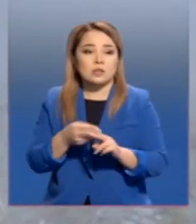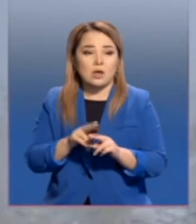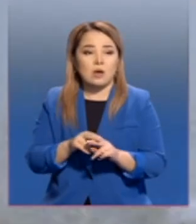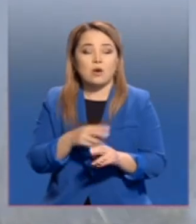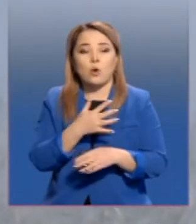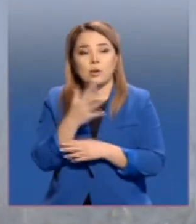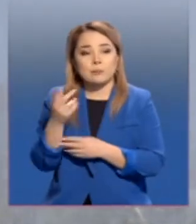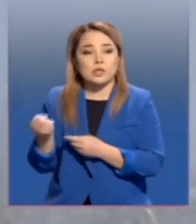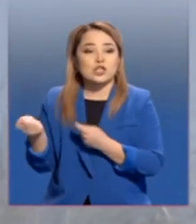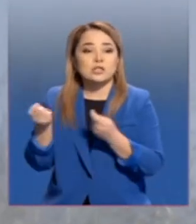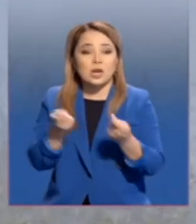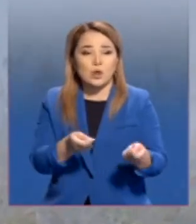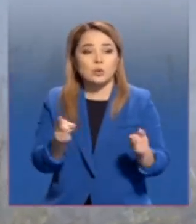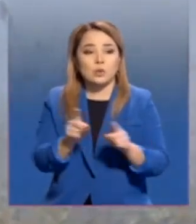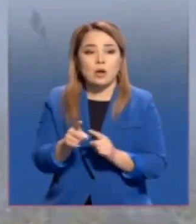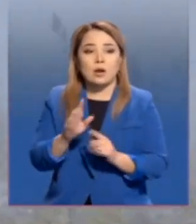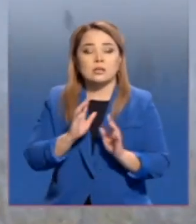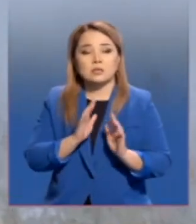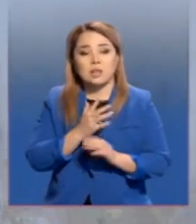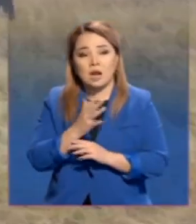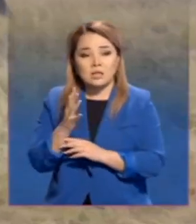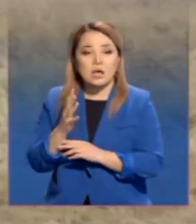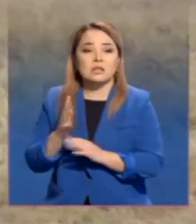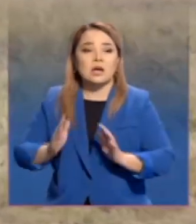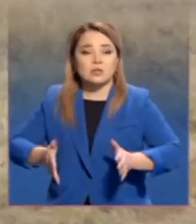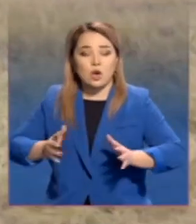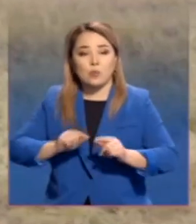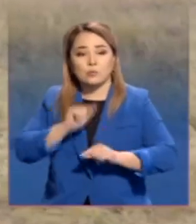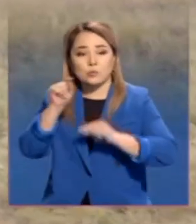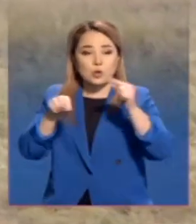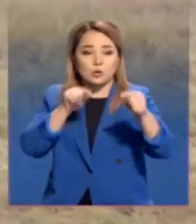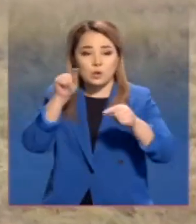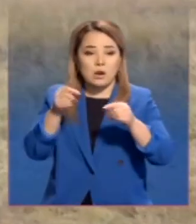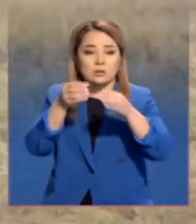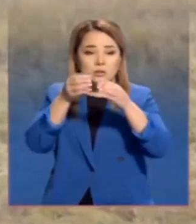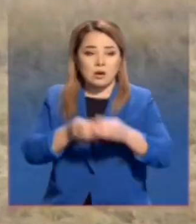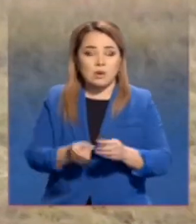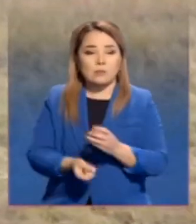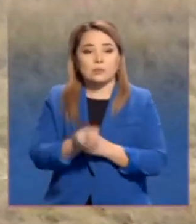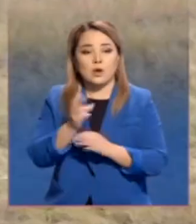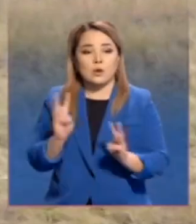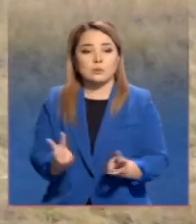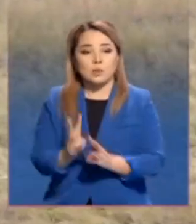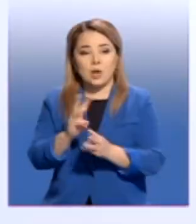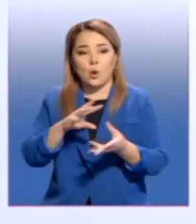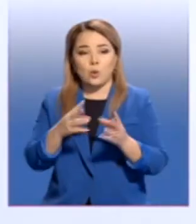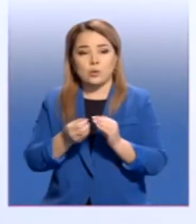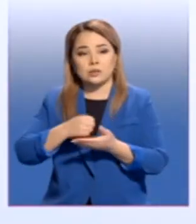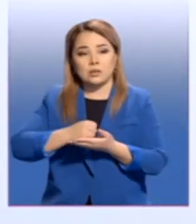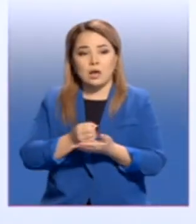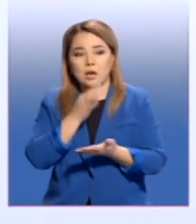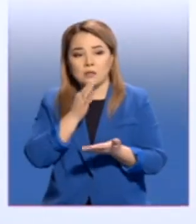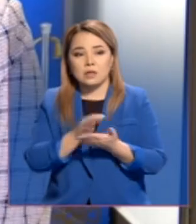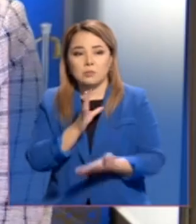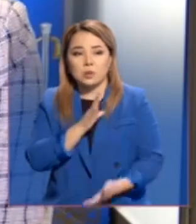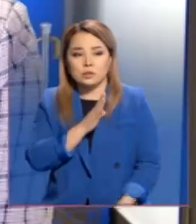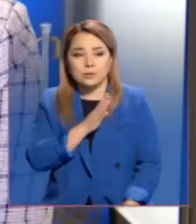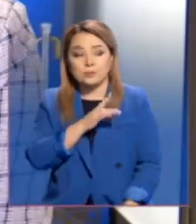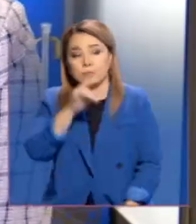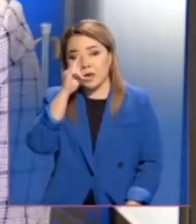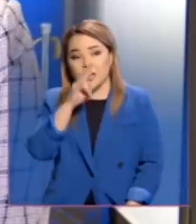орманға жеткізгенімен қайтар жолда трактор мұржасынан ұшқын атып от тұтанған деген қорытынды шықты.